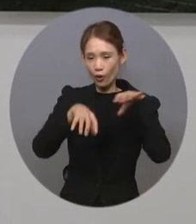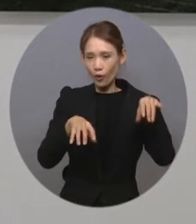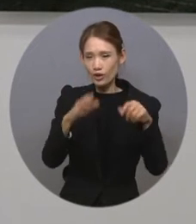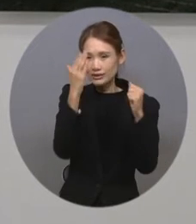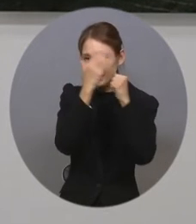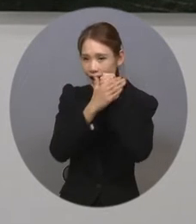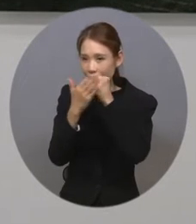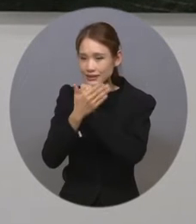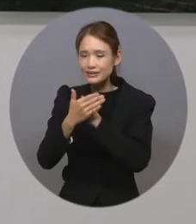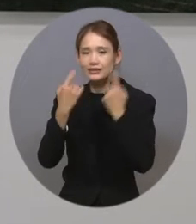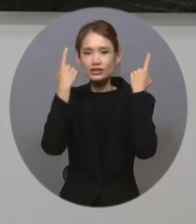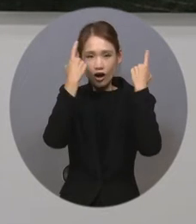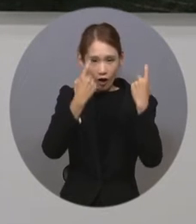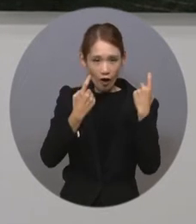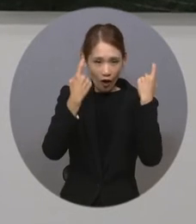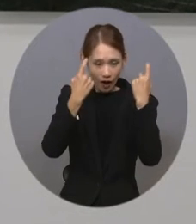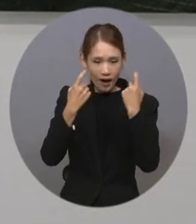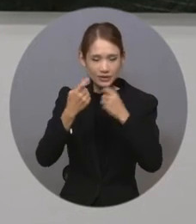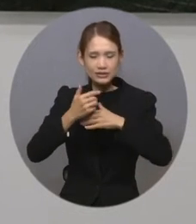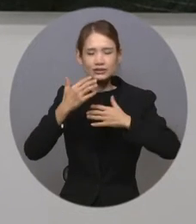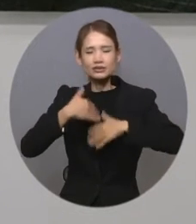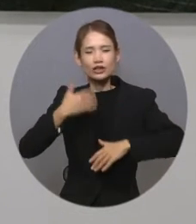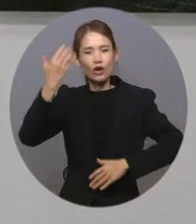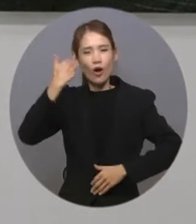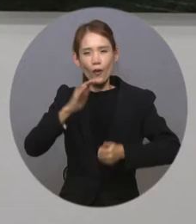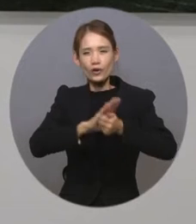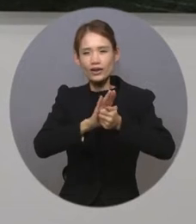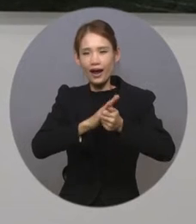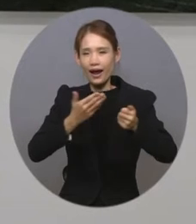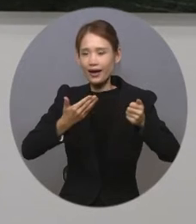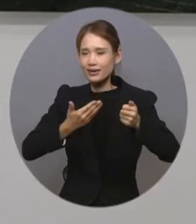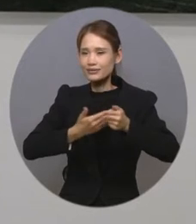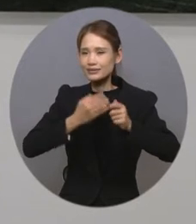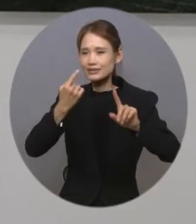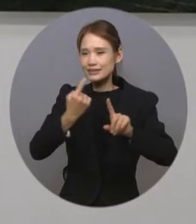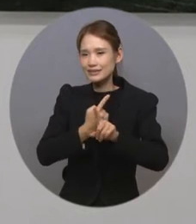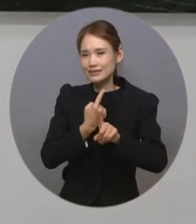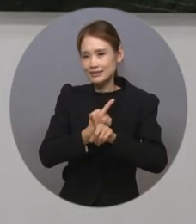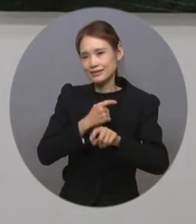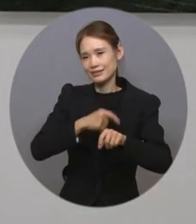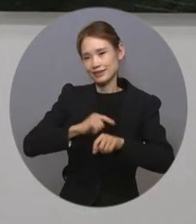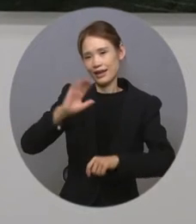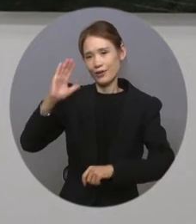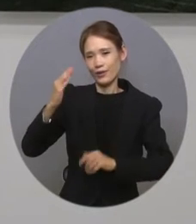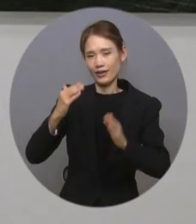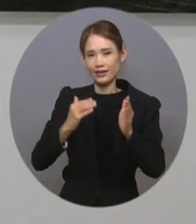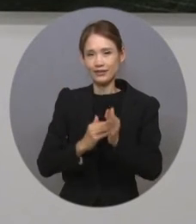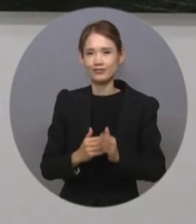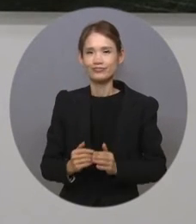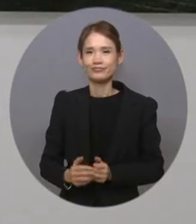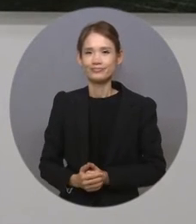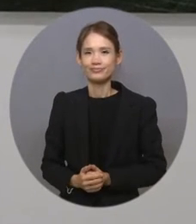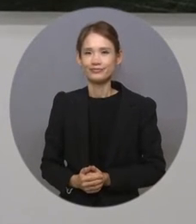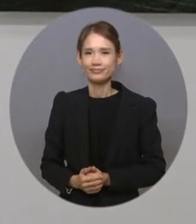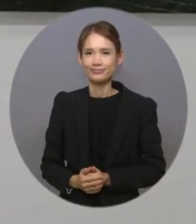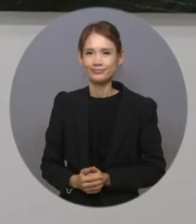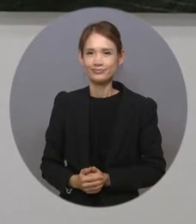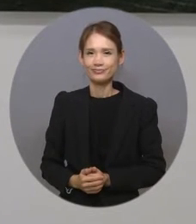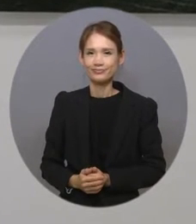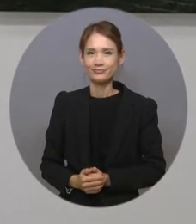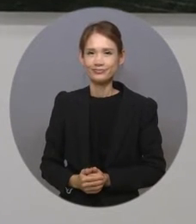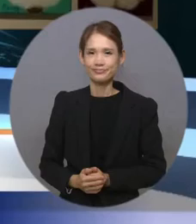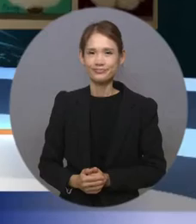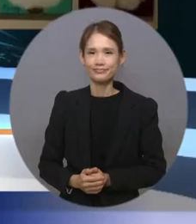통해 여행하며 지친 영혼을 쉬어가는 힐링의 시간이 되고 있습니다. 복지TV 경기방송